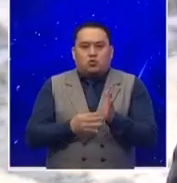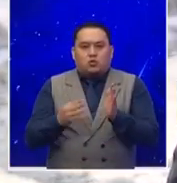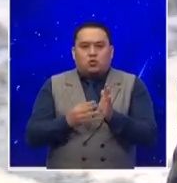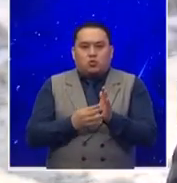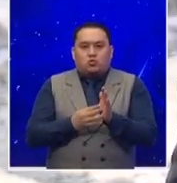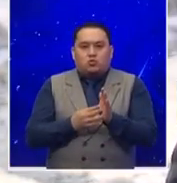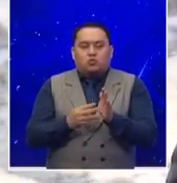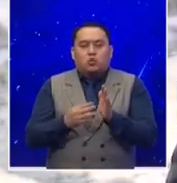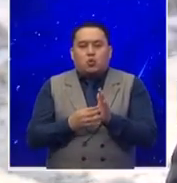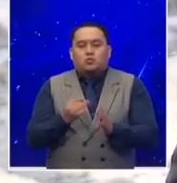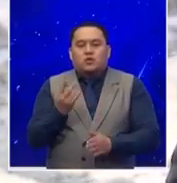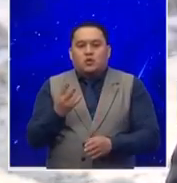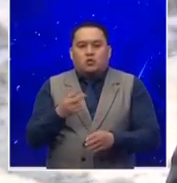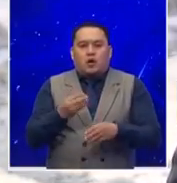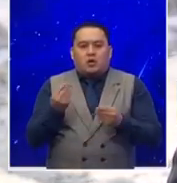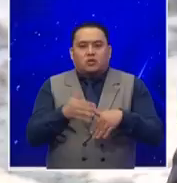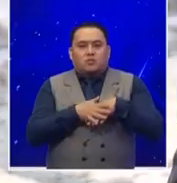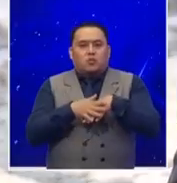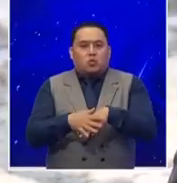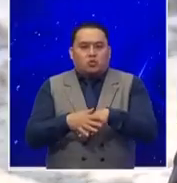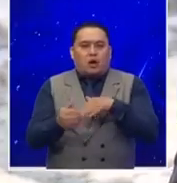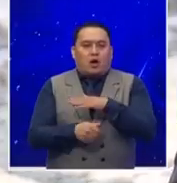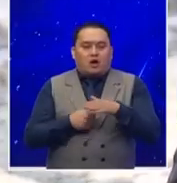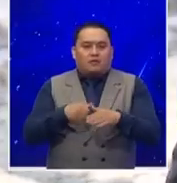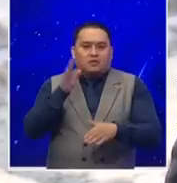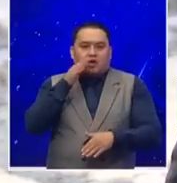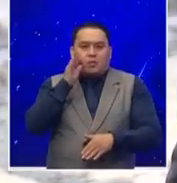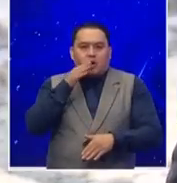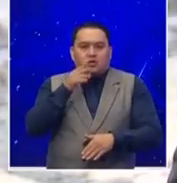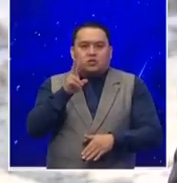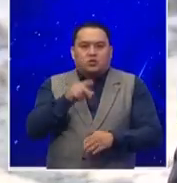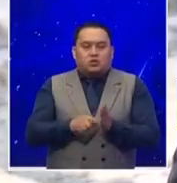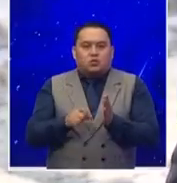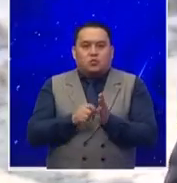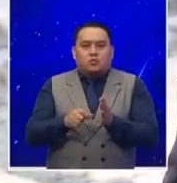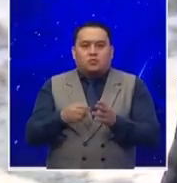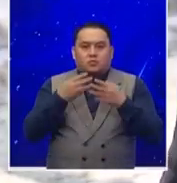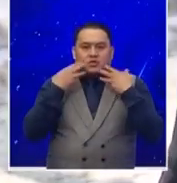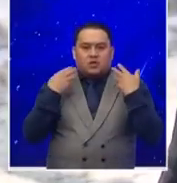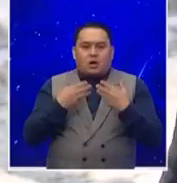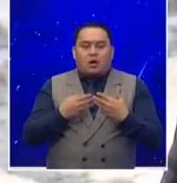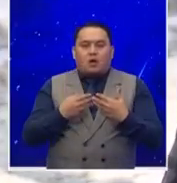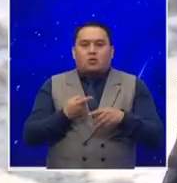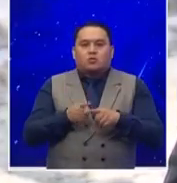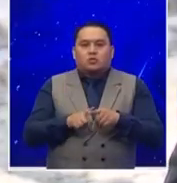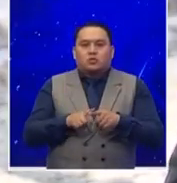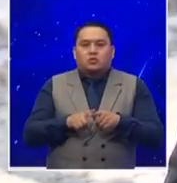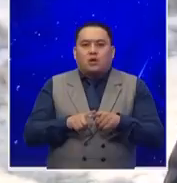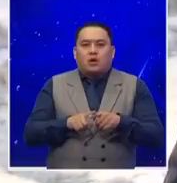99 миллион теңге бөлініп, 30439 қаңғыбас ит, 794 мысық ауланды. Олардың 1262